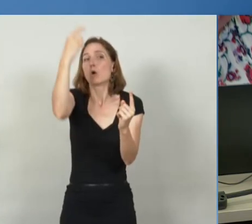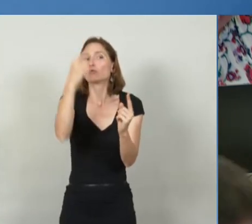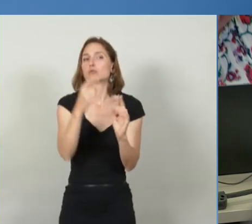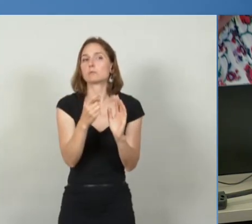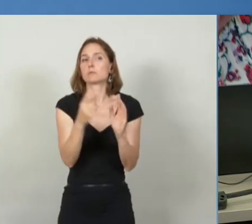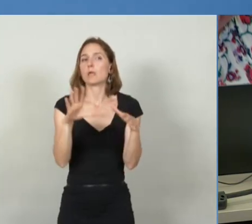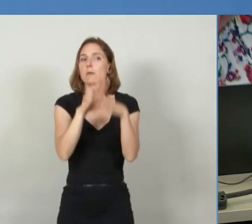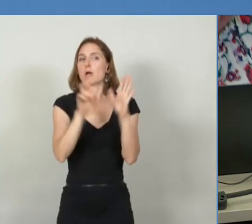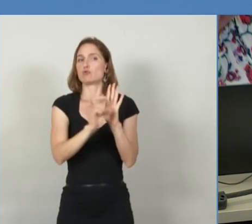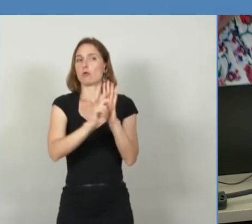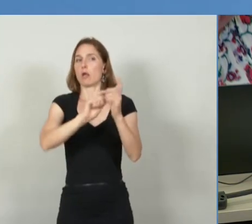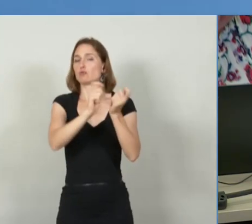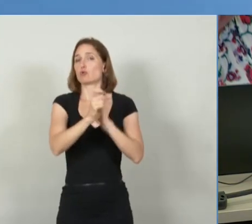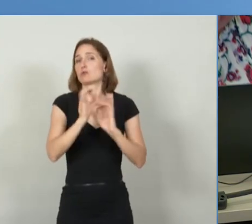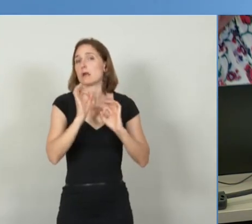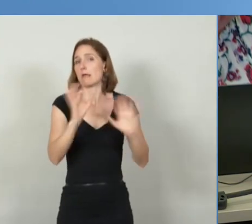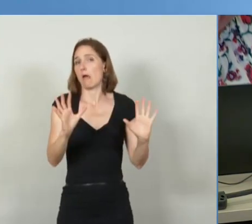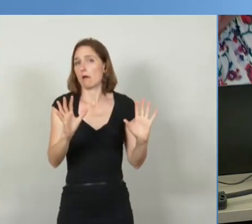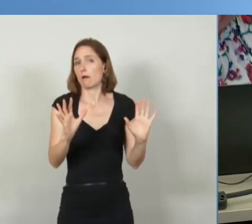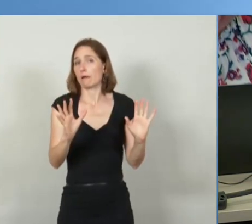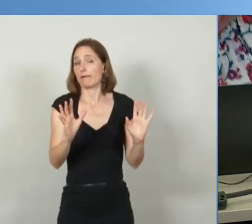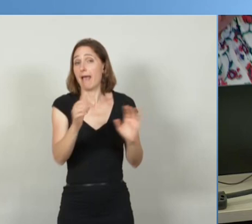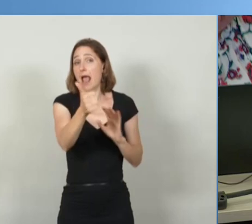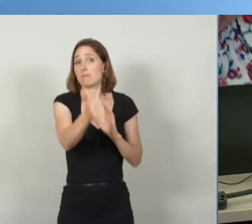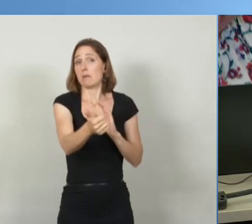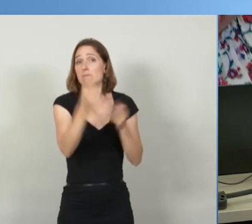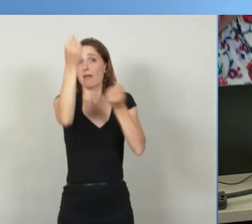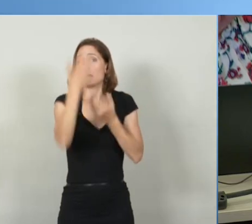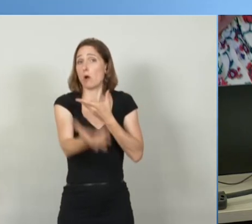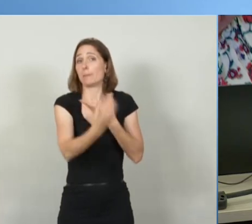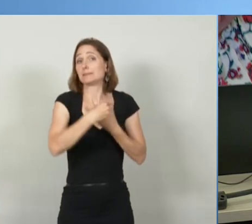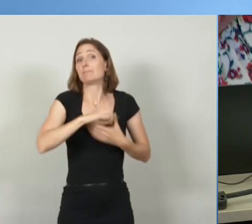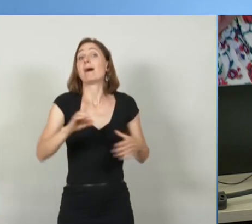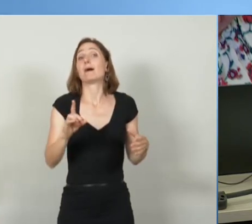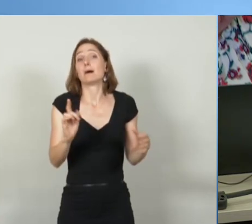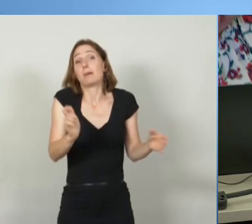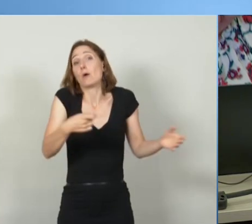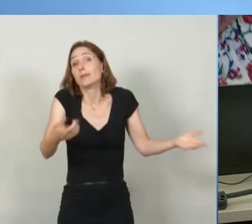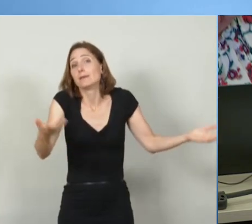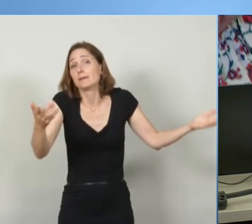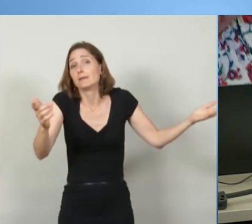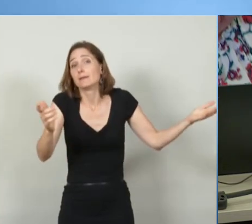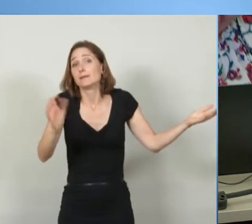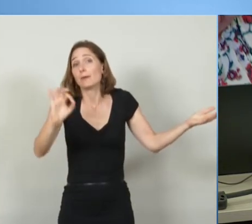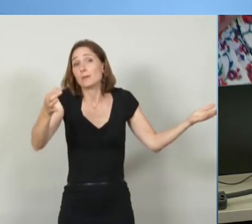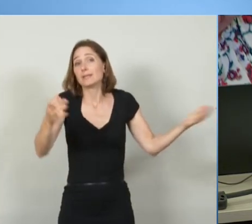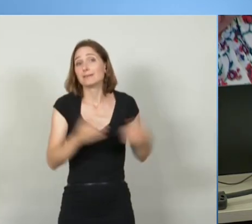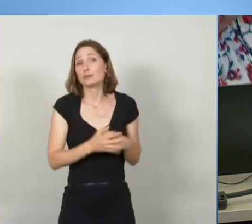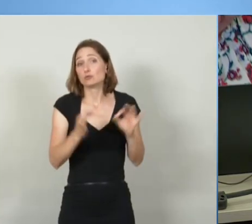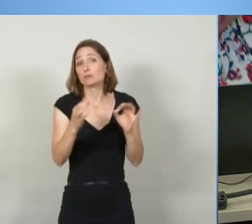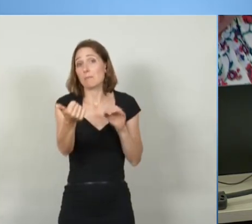Grenoble sont sans doute les mêmes qui sont restés à l'écart des événements et de la dynamique locale ben ouais en fait ouais c'est ça